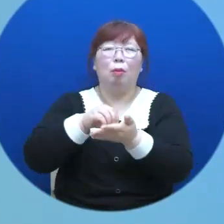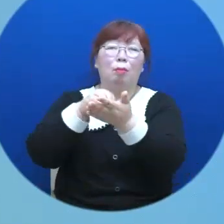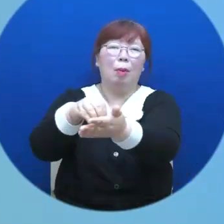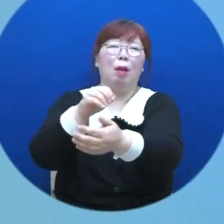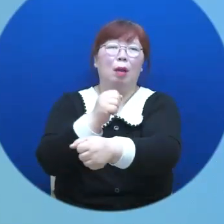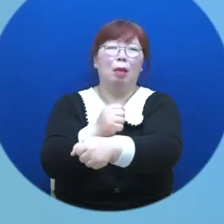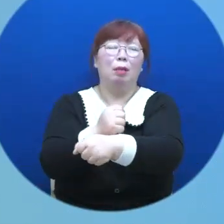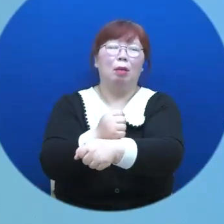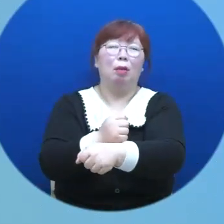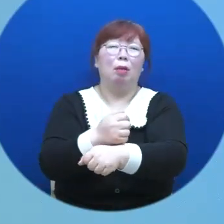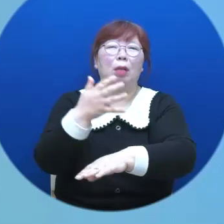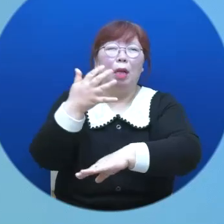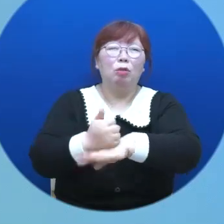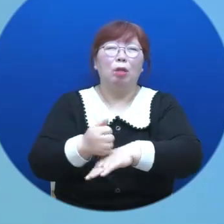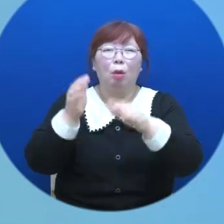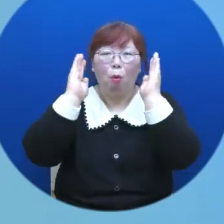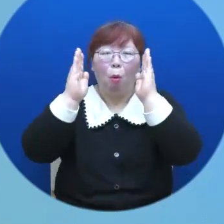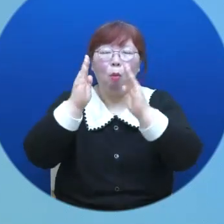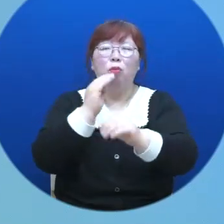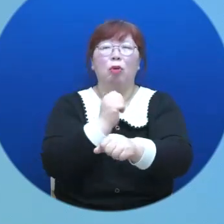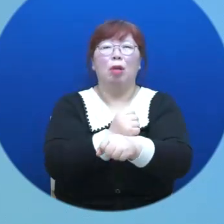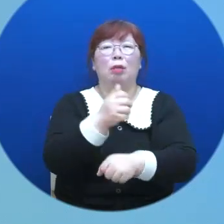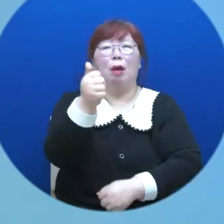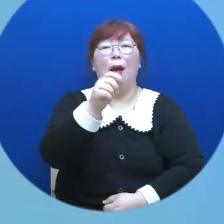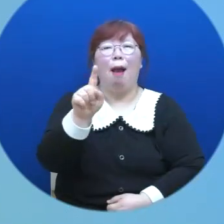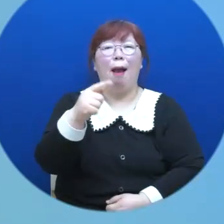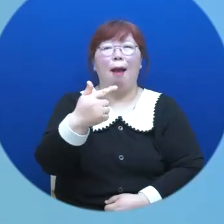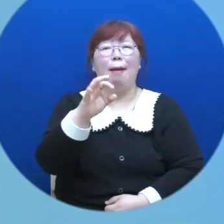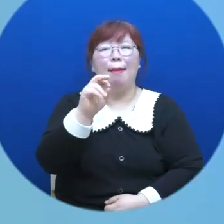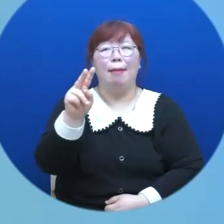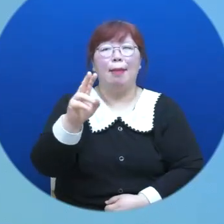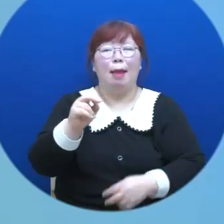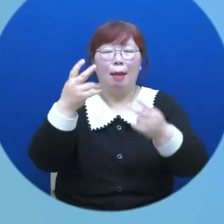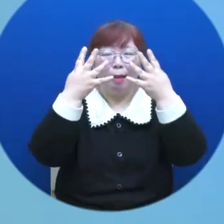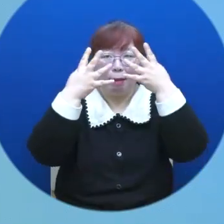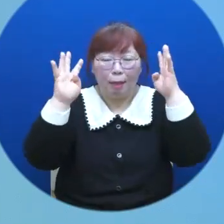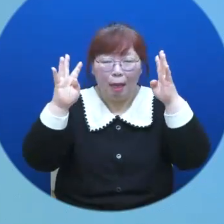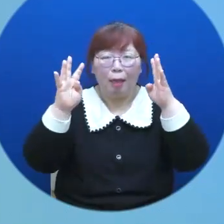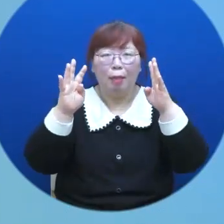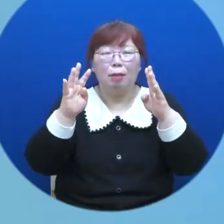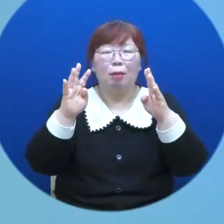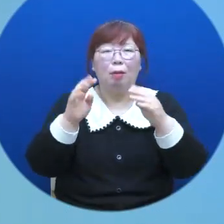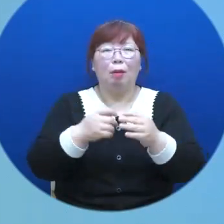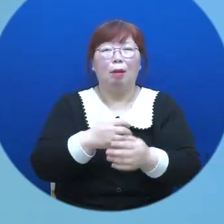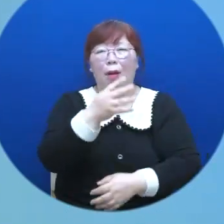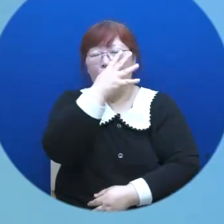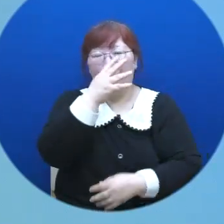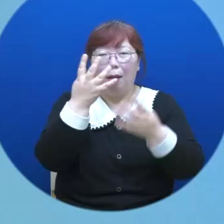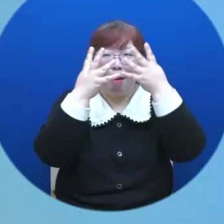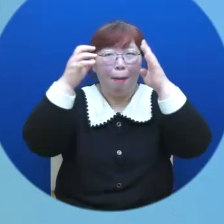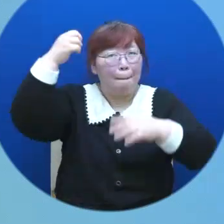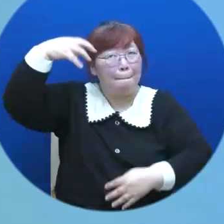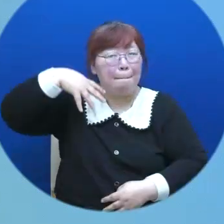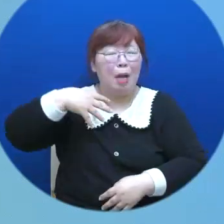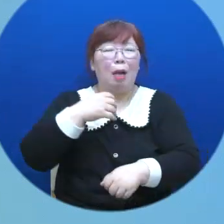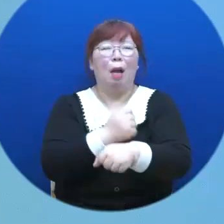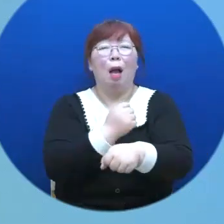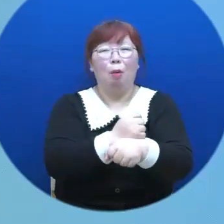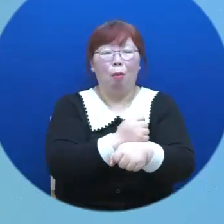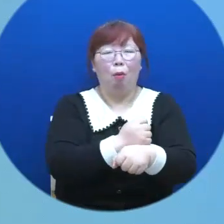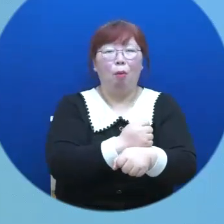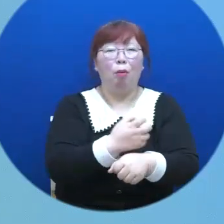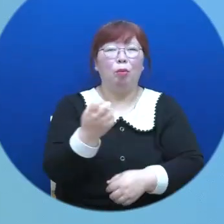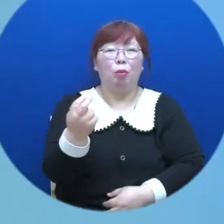그리고 공부해서 한양대에서 심리학 박사학위 받아요. 그리고 독일에 유학을 가서